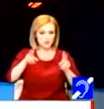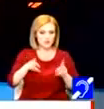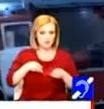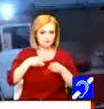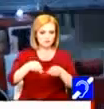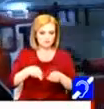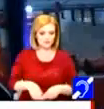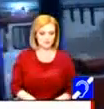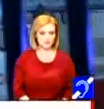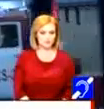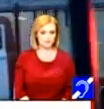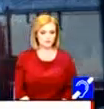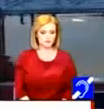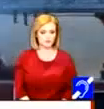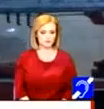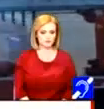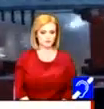flăcărilor.